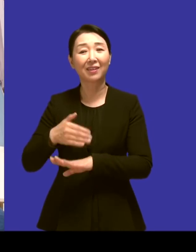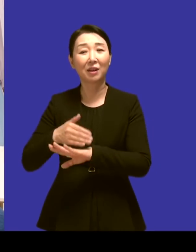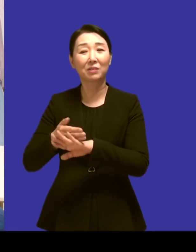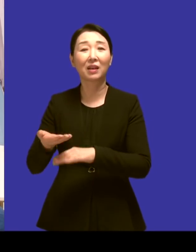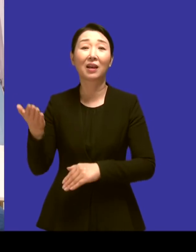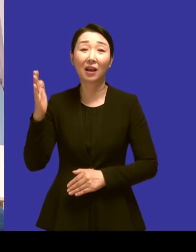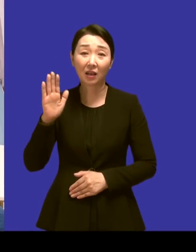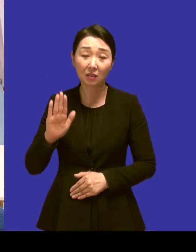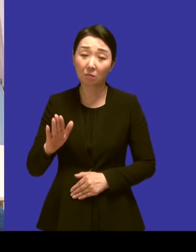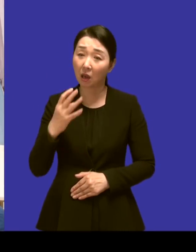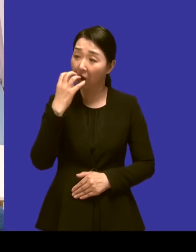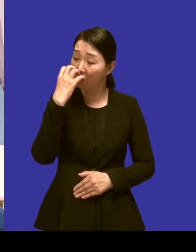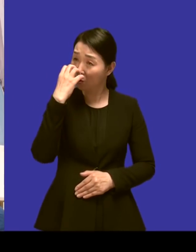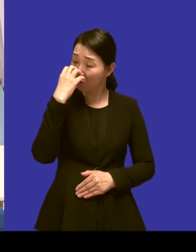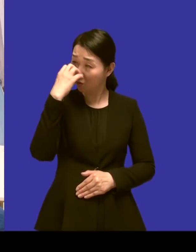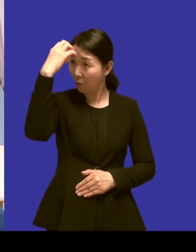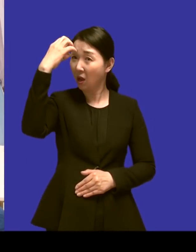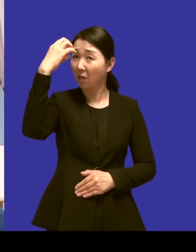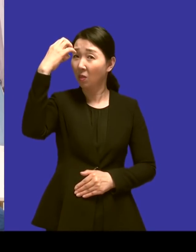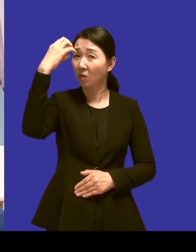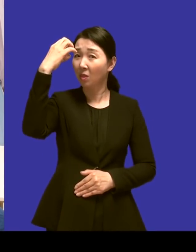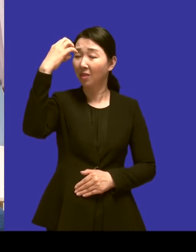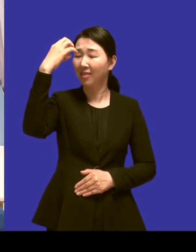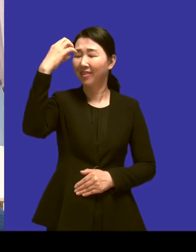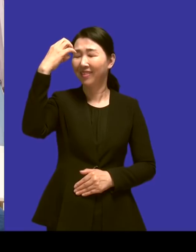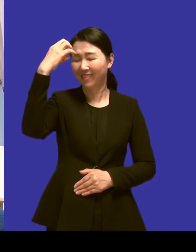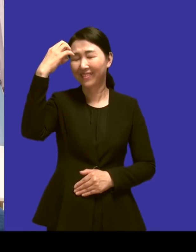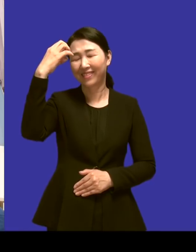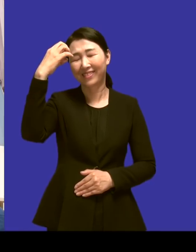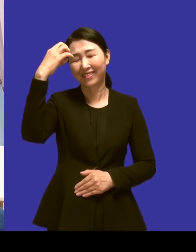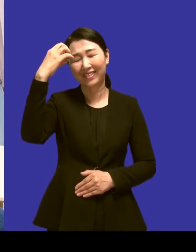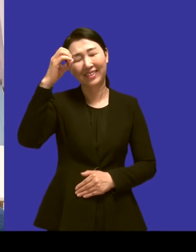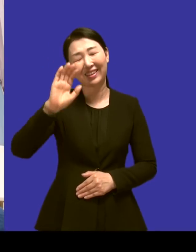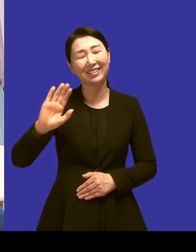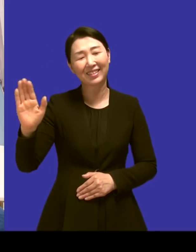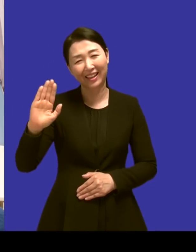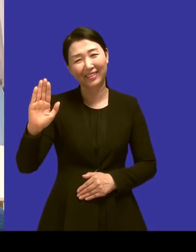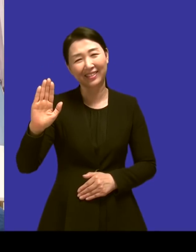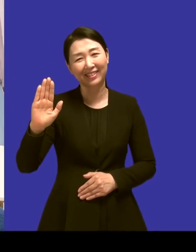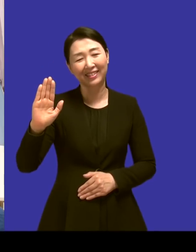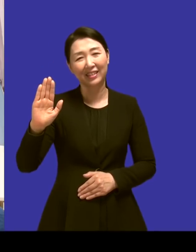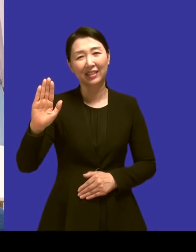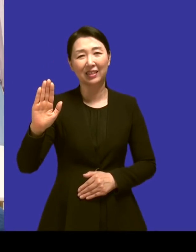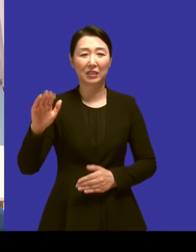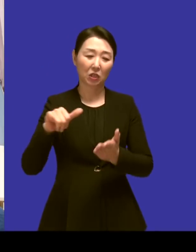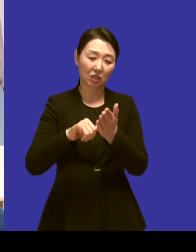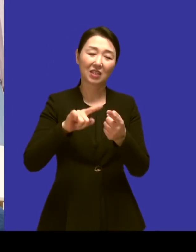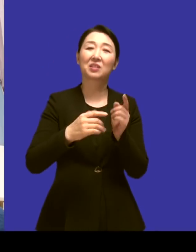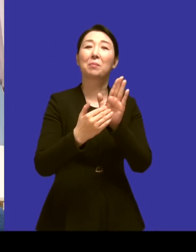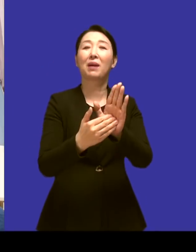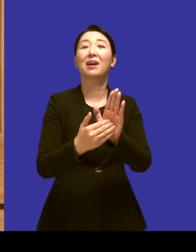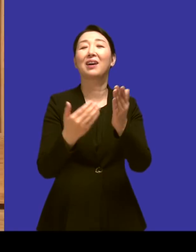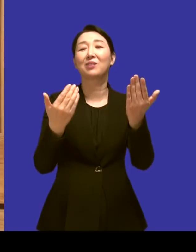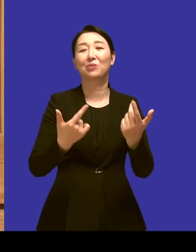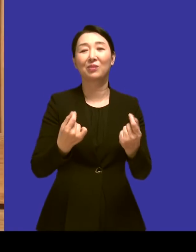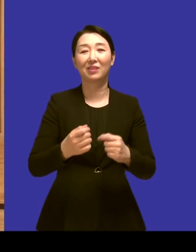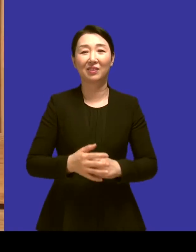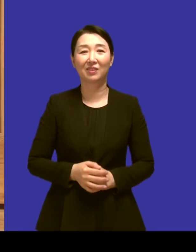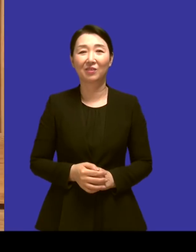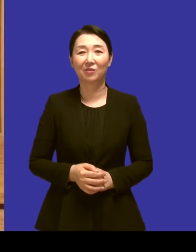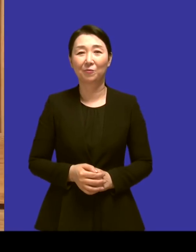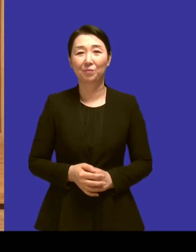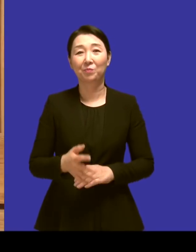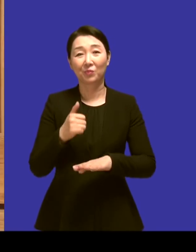감사하지만 교만까지 가지 않는 장치로 좀 저를 막아주는 것 같아요. 네. 결국